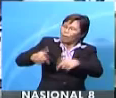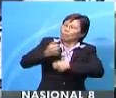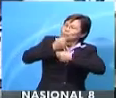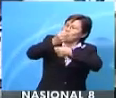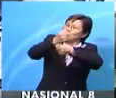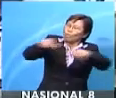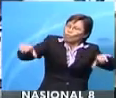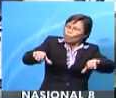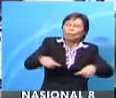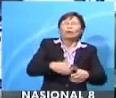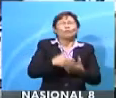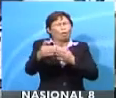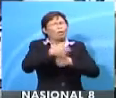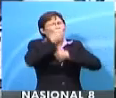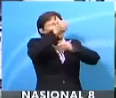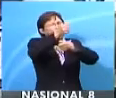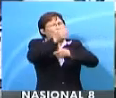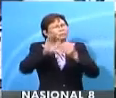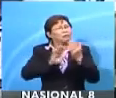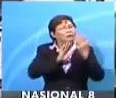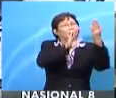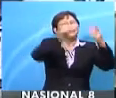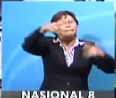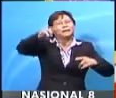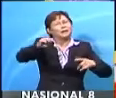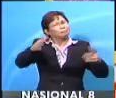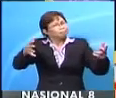dilaksanakan walaupun protesnya terhadap Perdana Menteri.